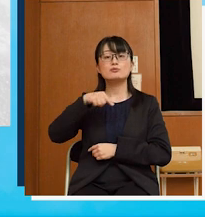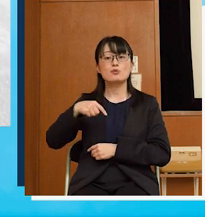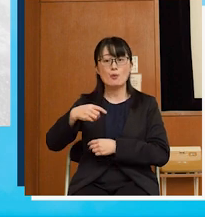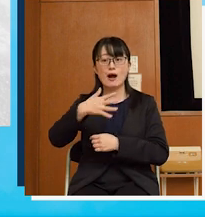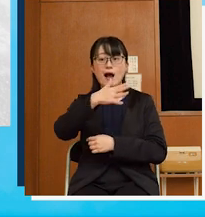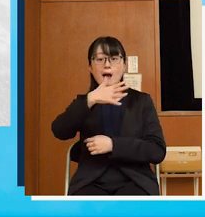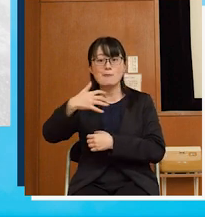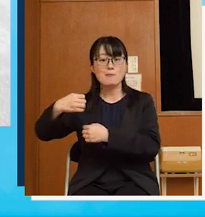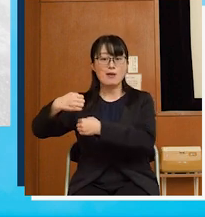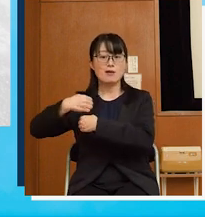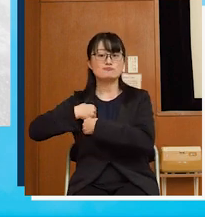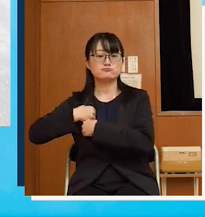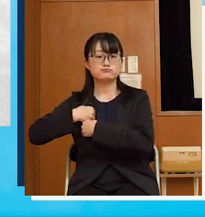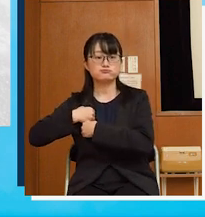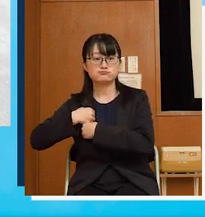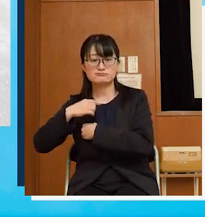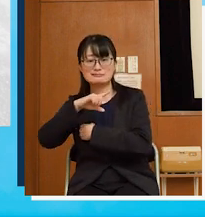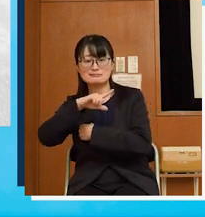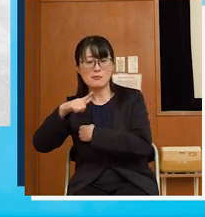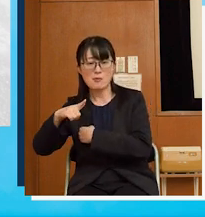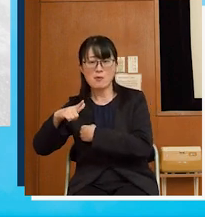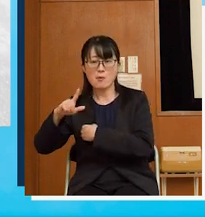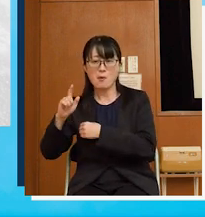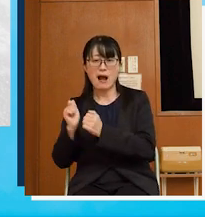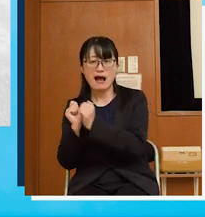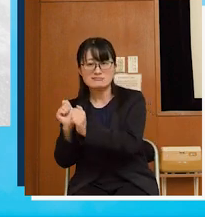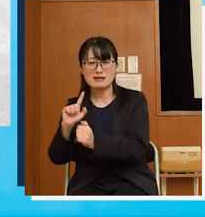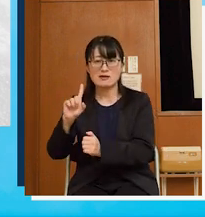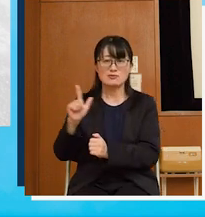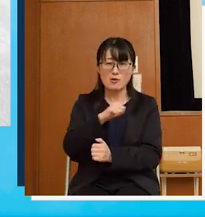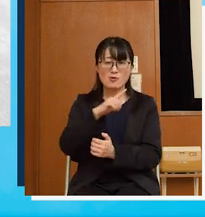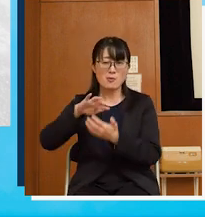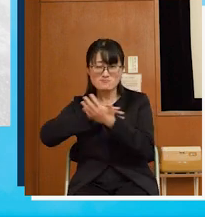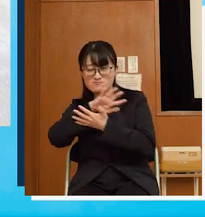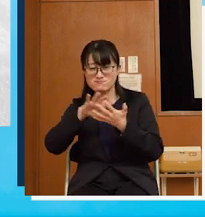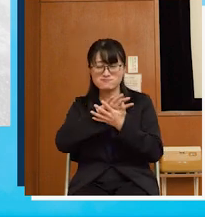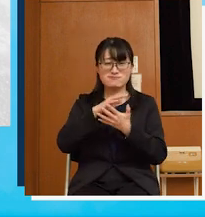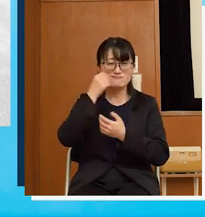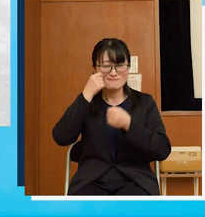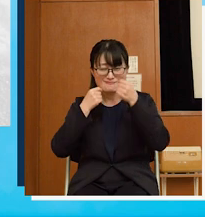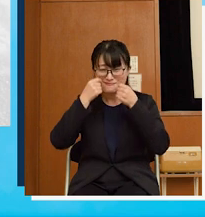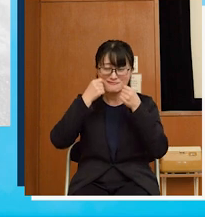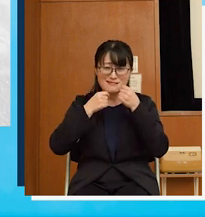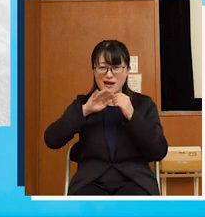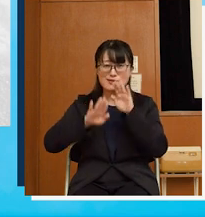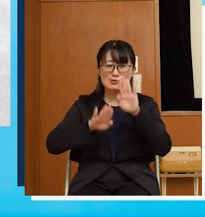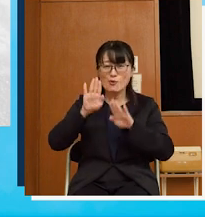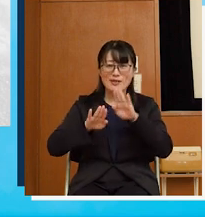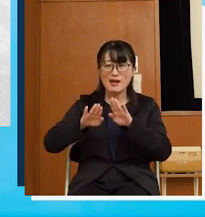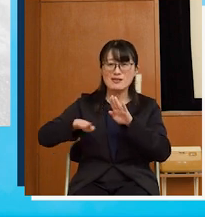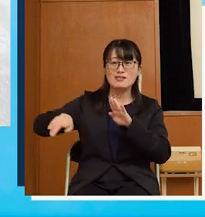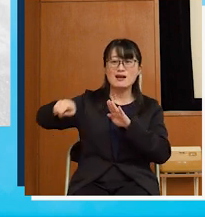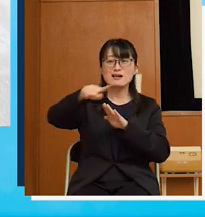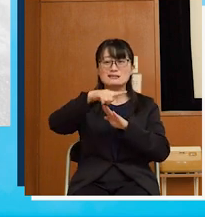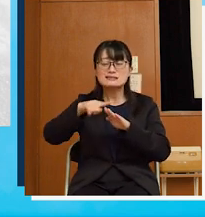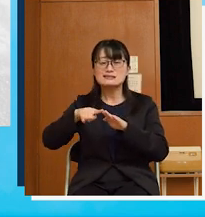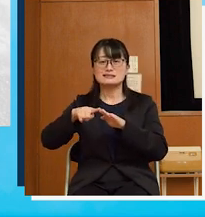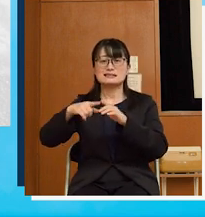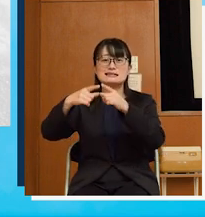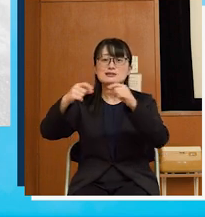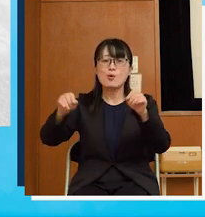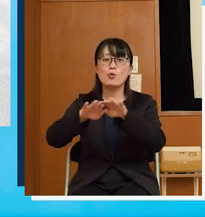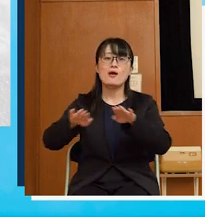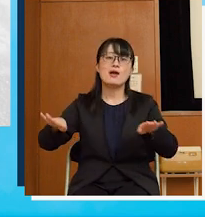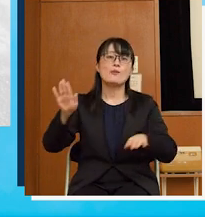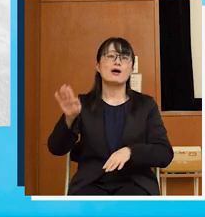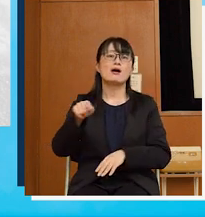中で日本の国は守られてきてるんだと中央にいて知ることができない生々しい現実が安全保障の最にある